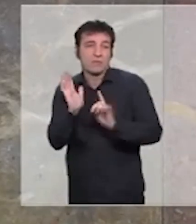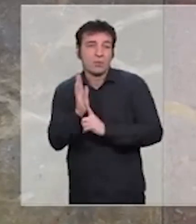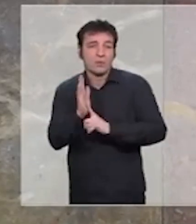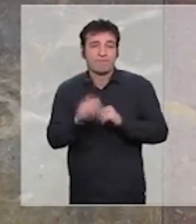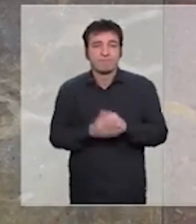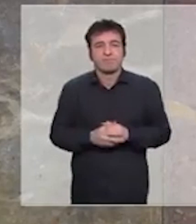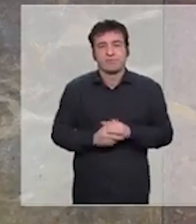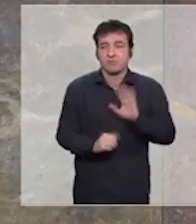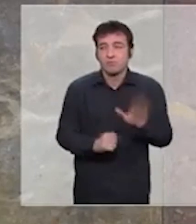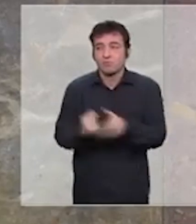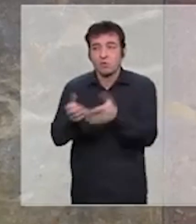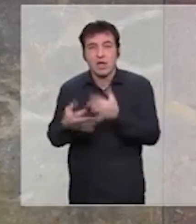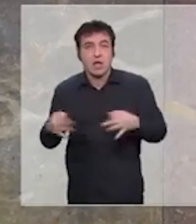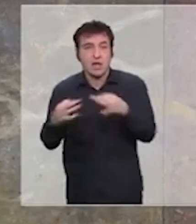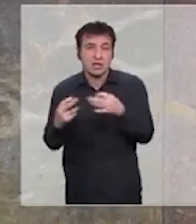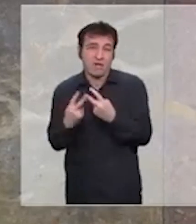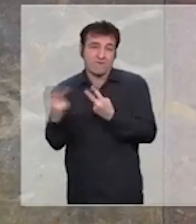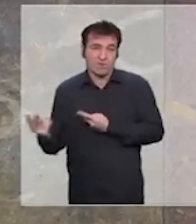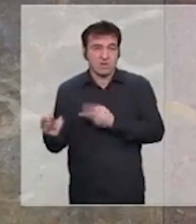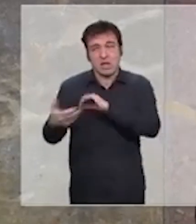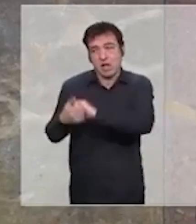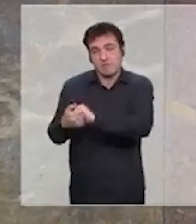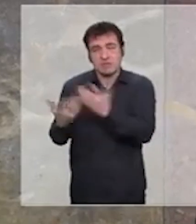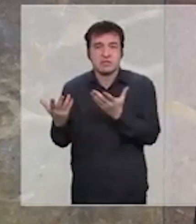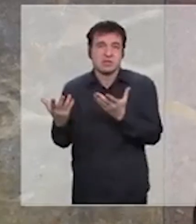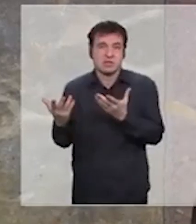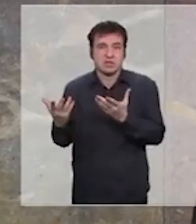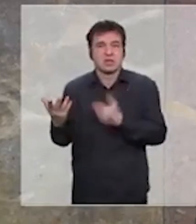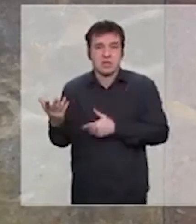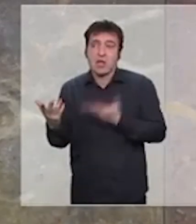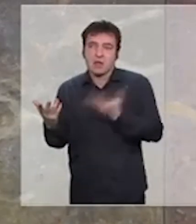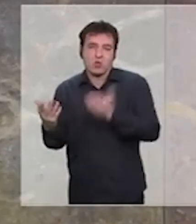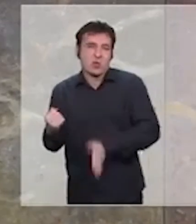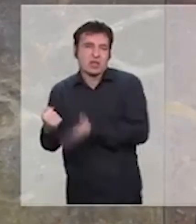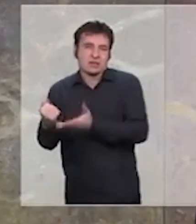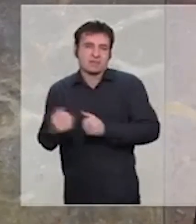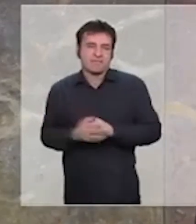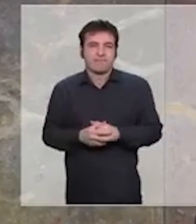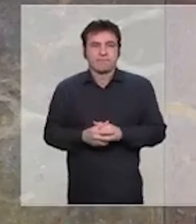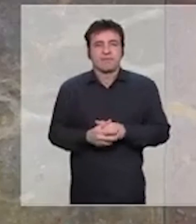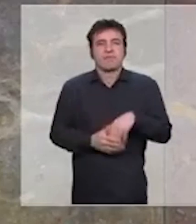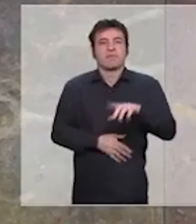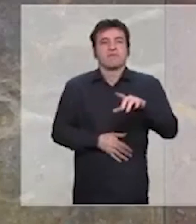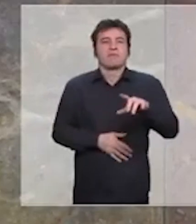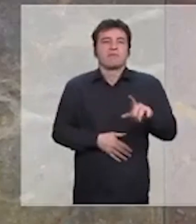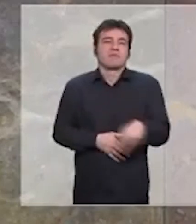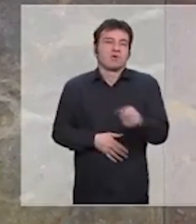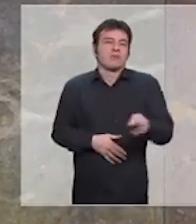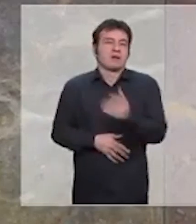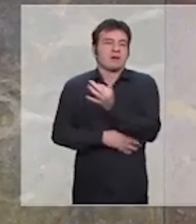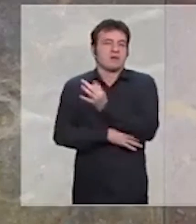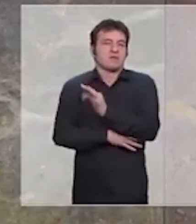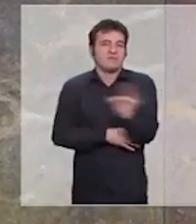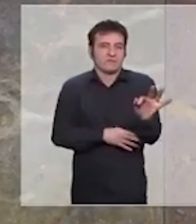en soutien à un État voisin, ami, en détresse. Et il est normal que la